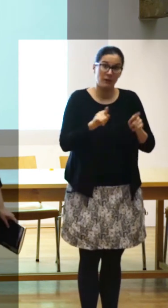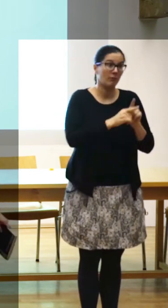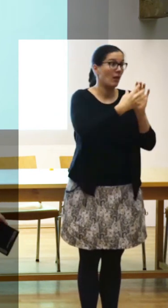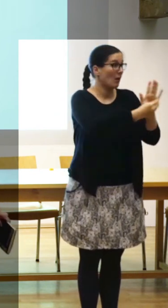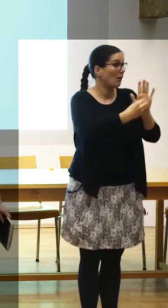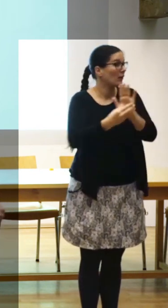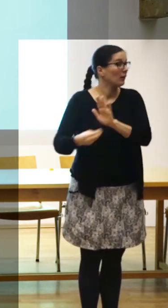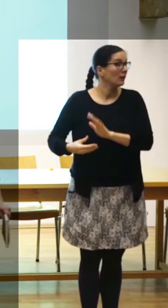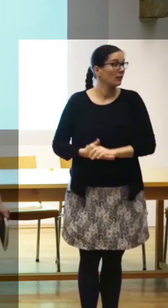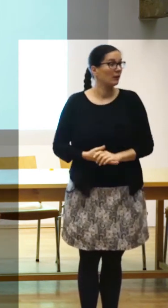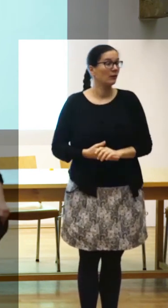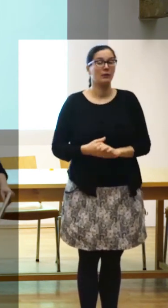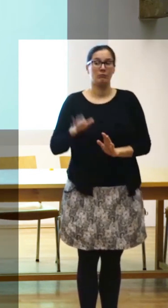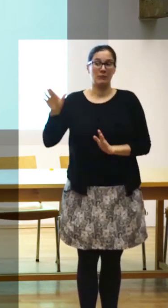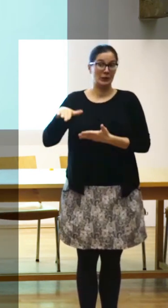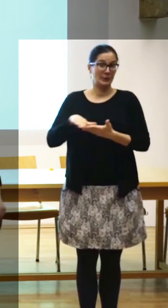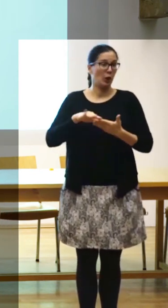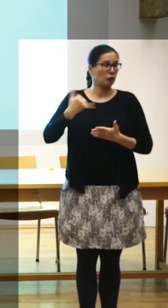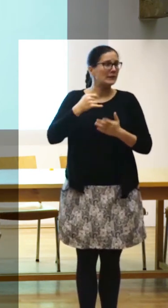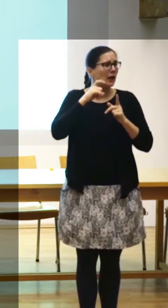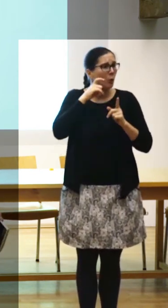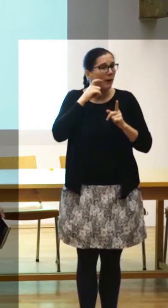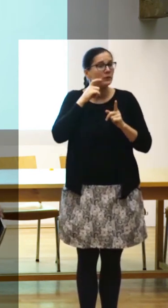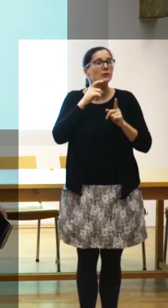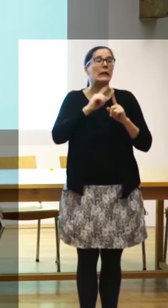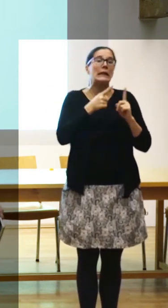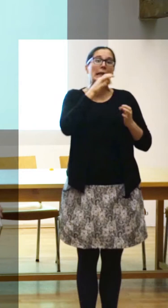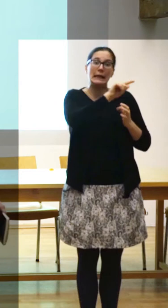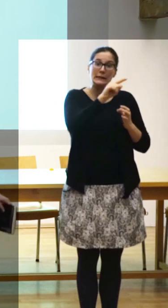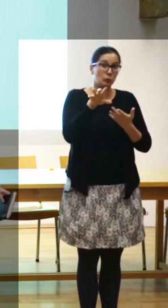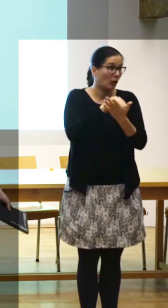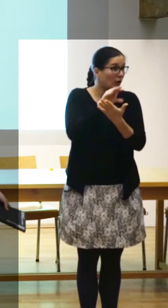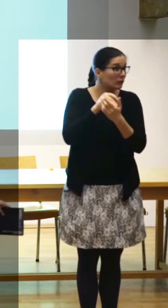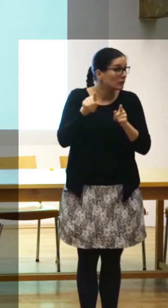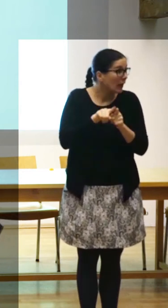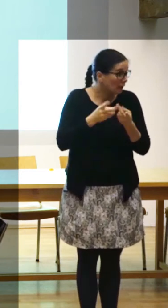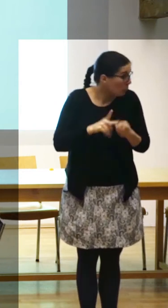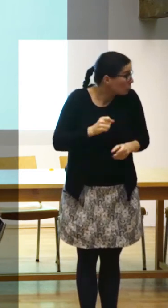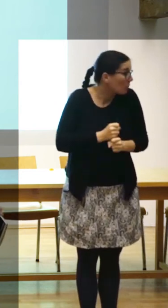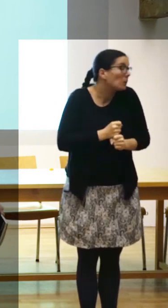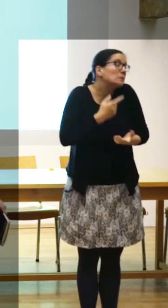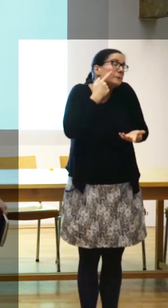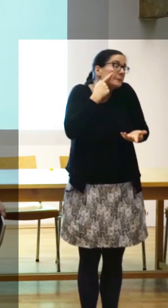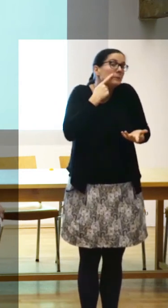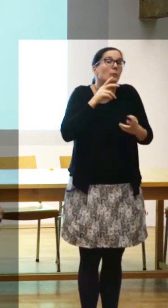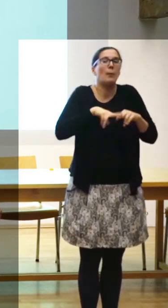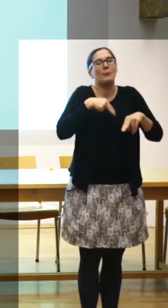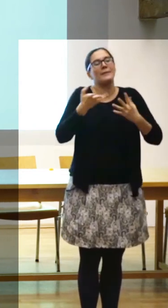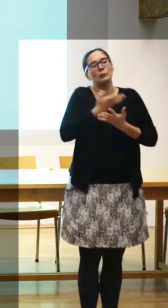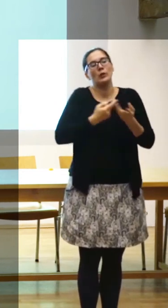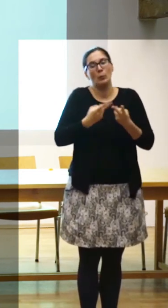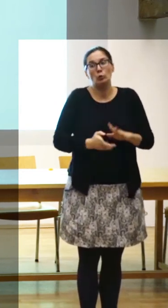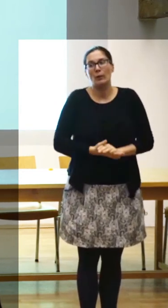vlastně srovnatelná s jinými institucemi, které fungují jako jiným způsobem. A možná i právě proto je zajímavý se podívat